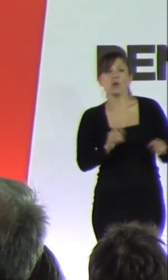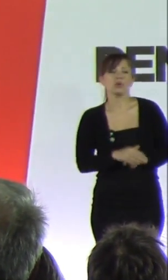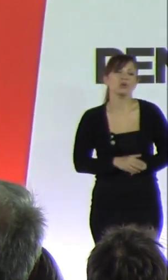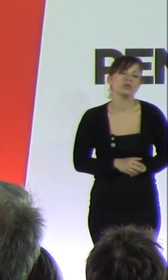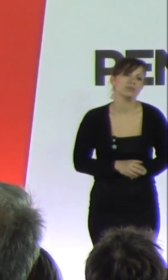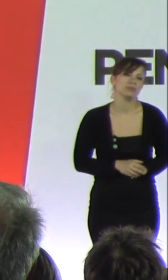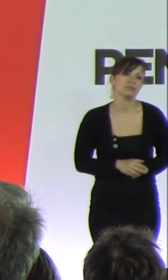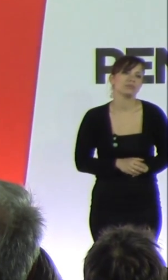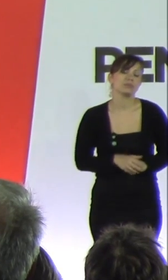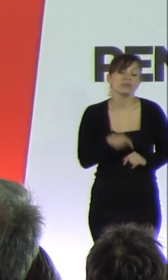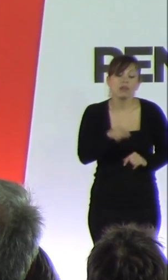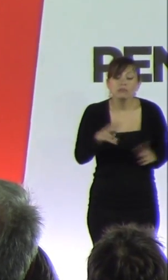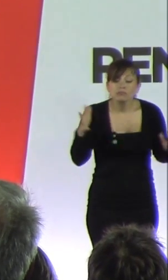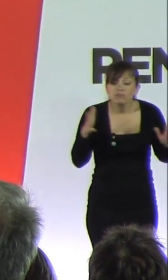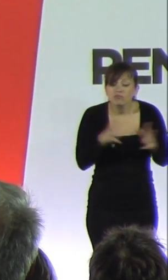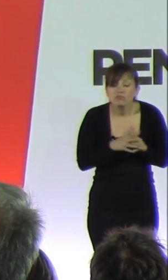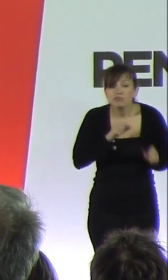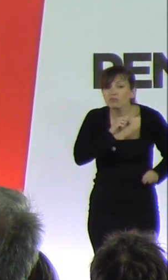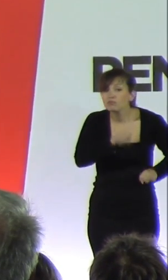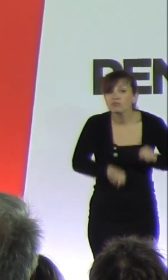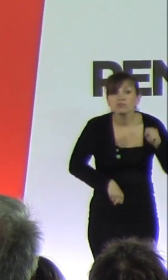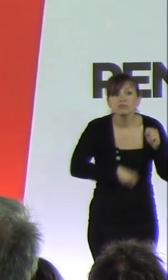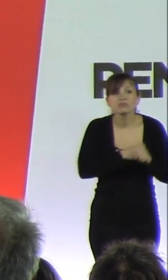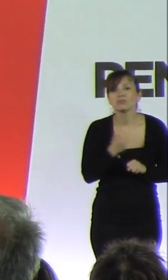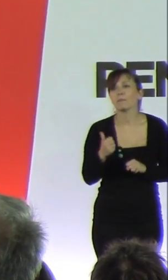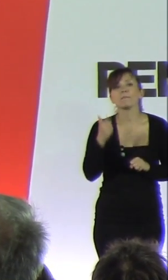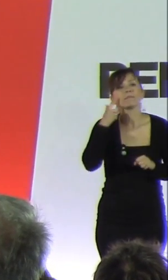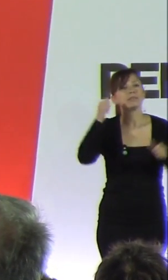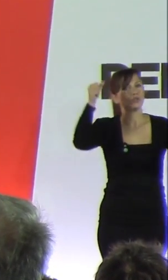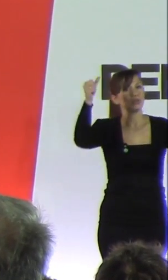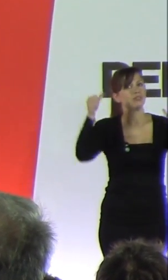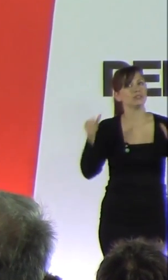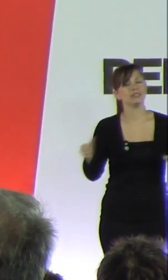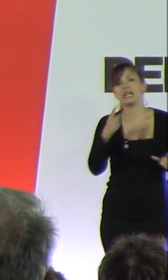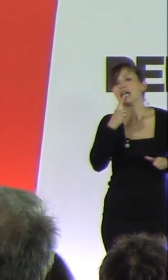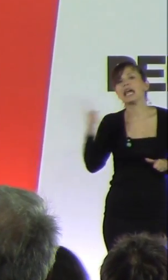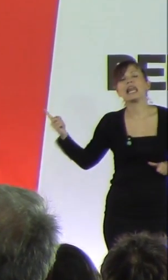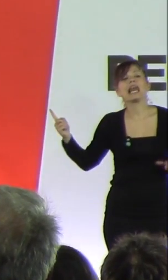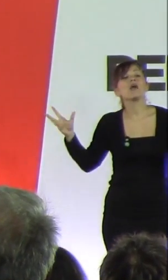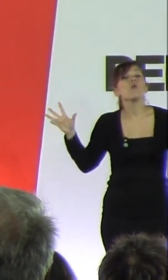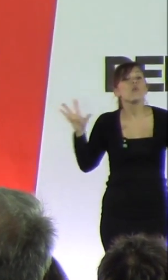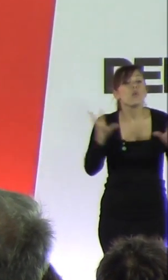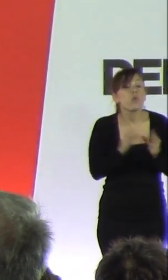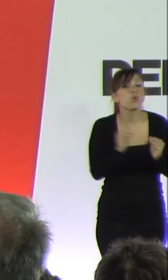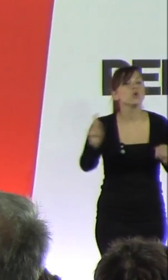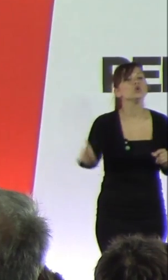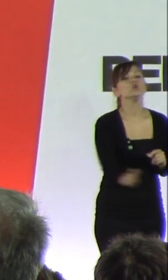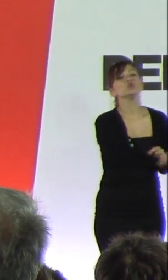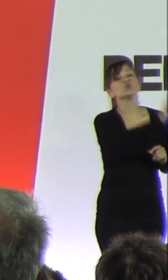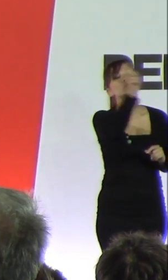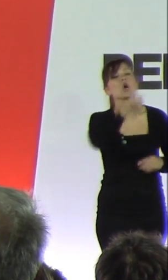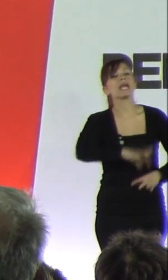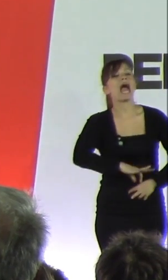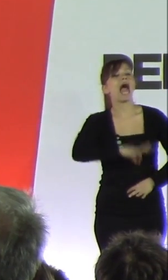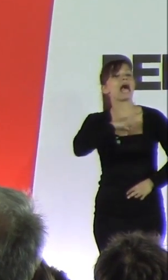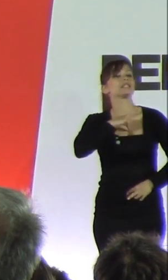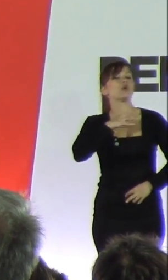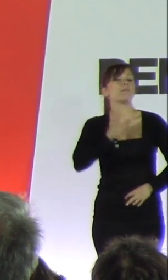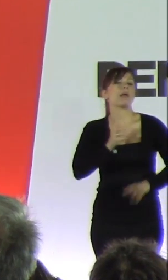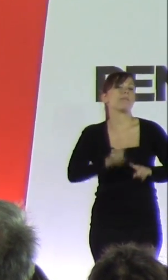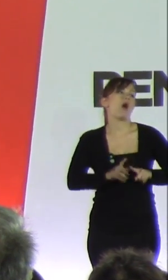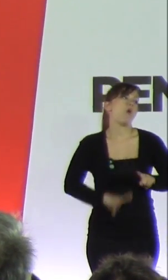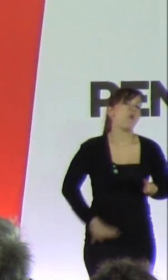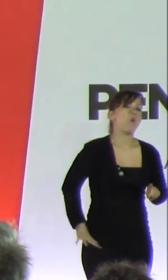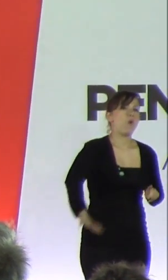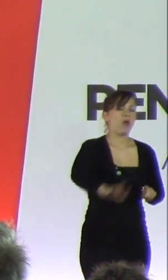Είναι ένας αγώνας που, όπως σωστά λέει το σύνθημά μας, για τη ζωή και την αξιοπρέπεια του λαού μας.